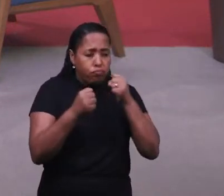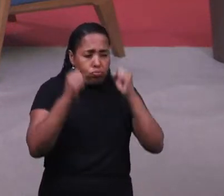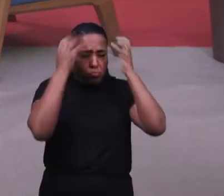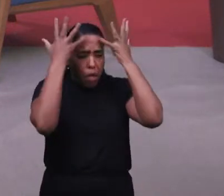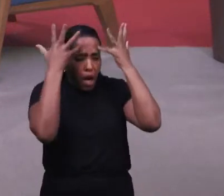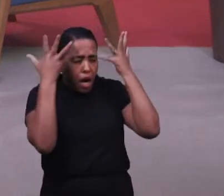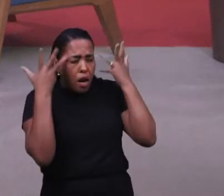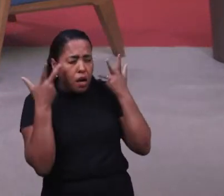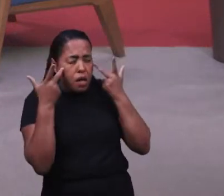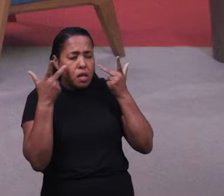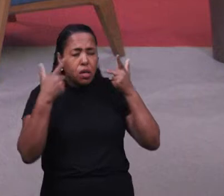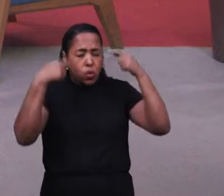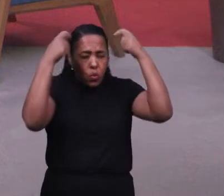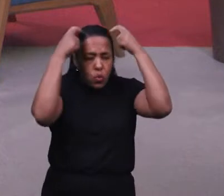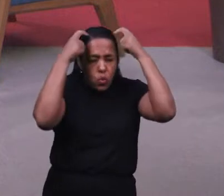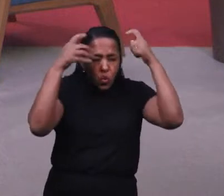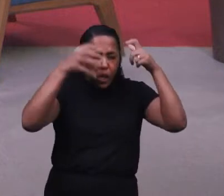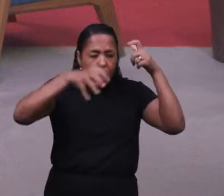pas?